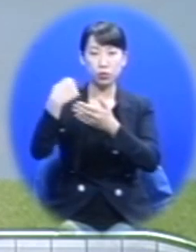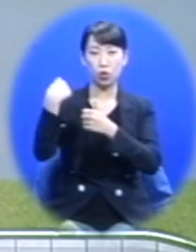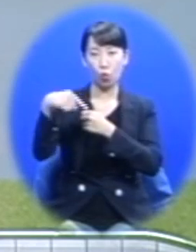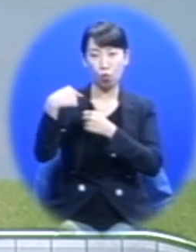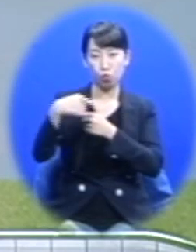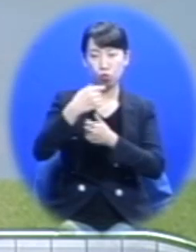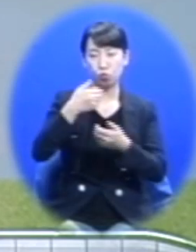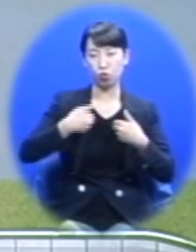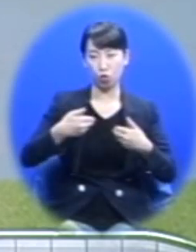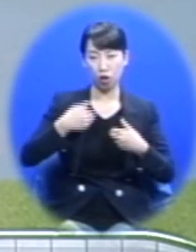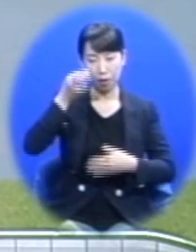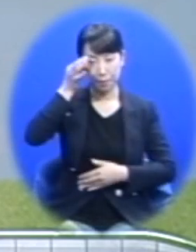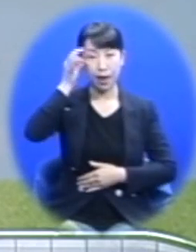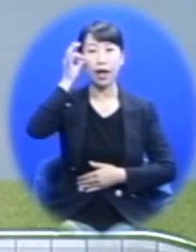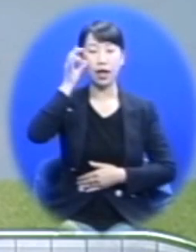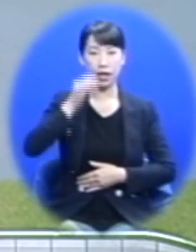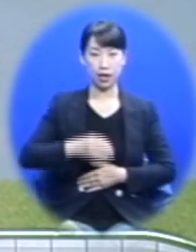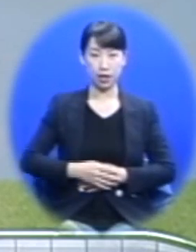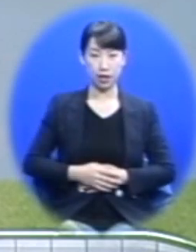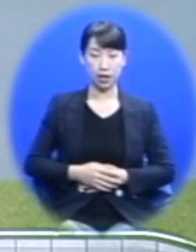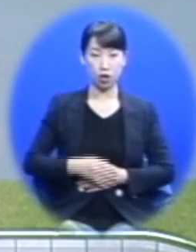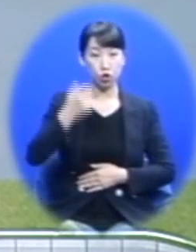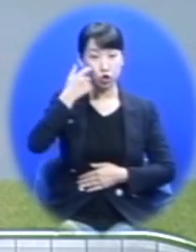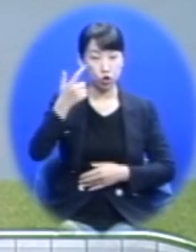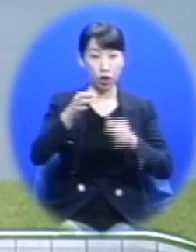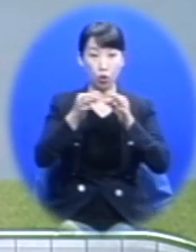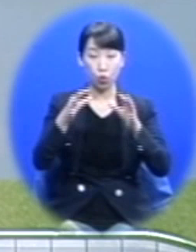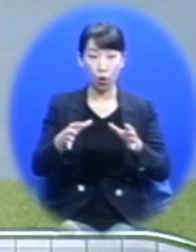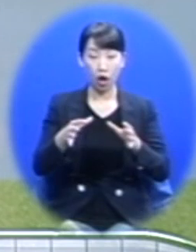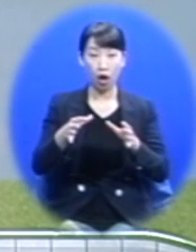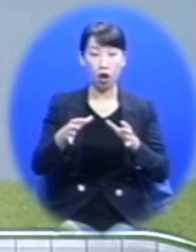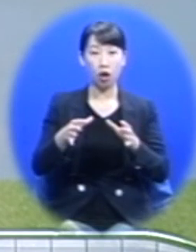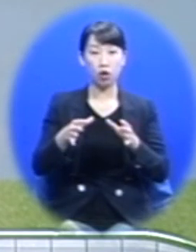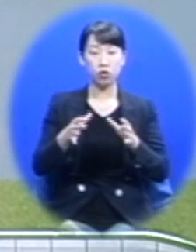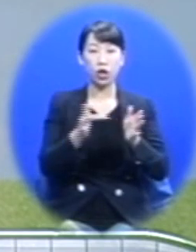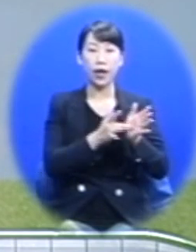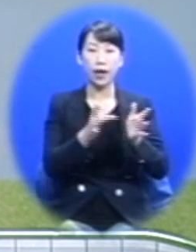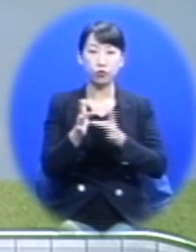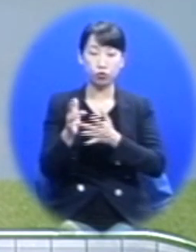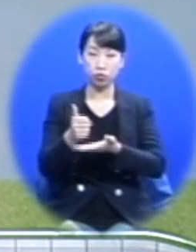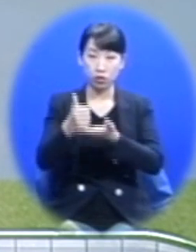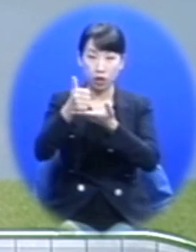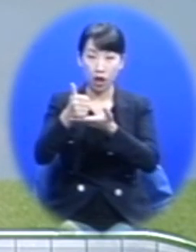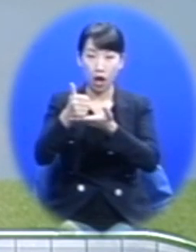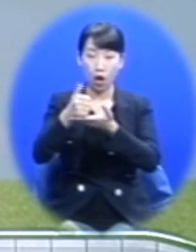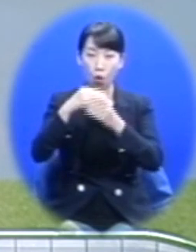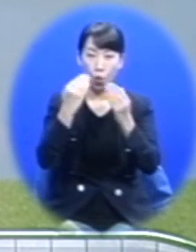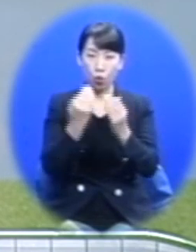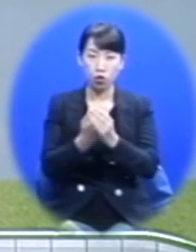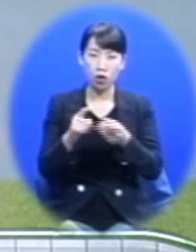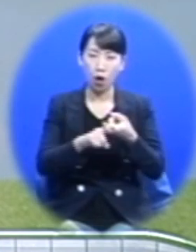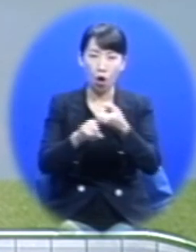것을 알았고 단 하나 이번에 6개월을 보내면서 예수님과 온전히 연합한 자만 되는 일이